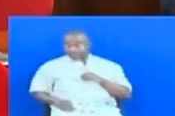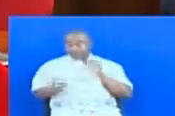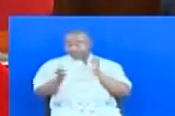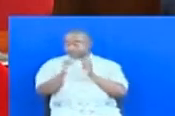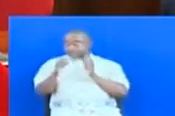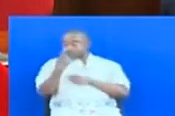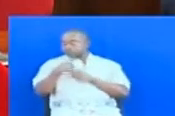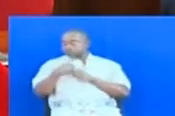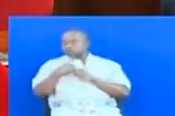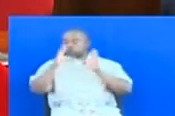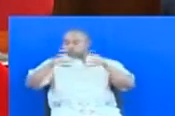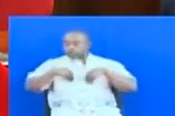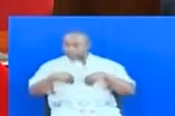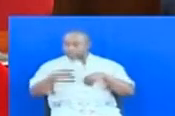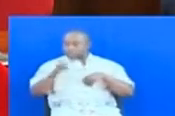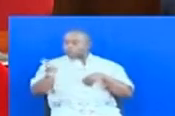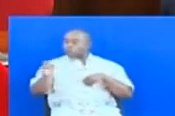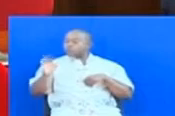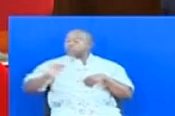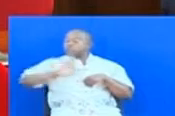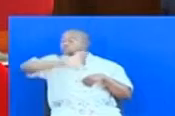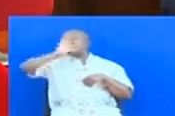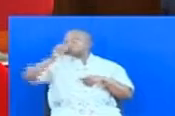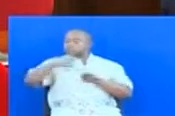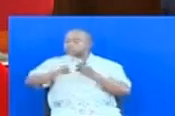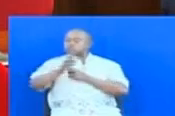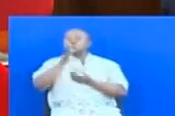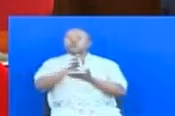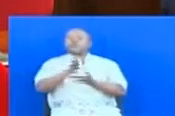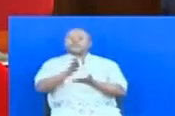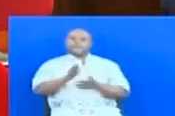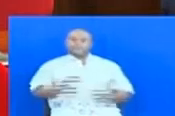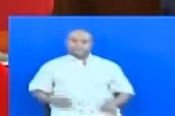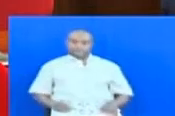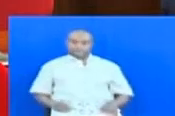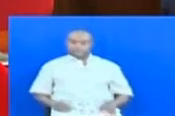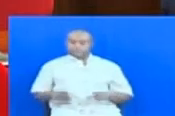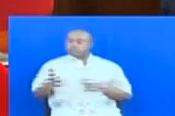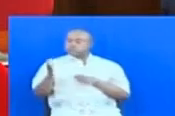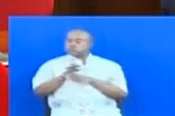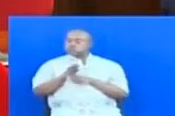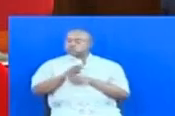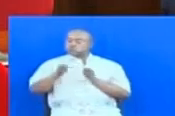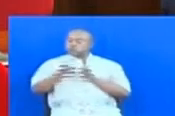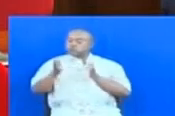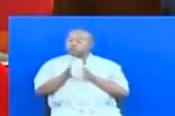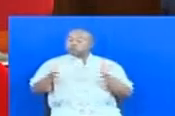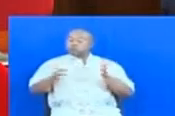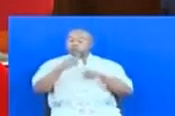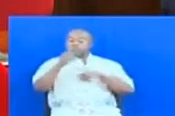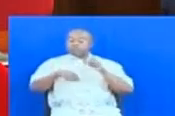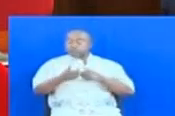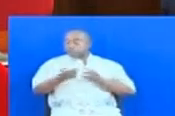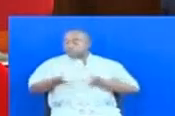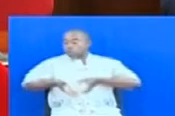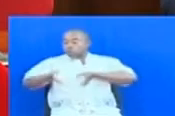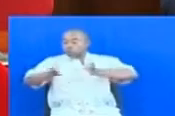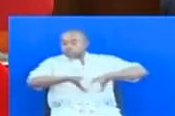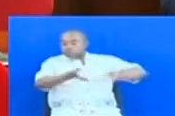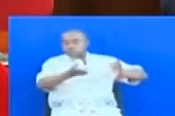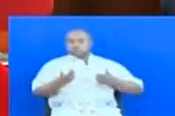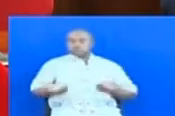hoja zote hizi zina ukweli ndani yake. Kuhusu gharama kubwa ya miradi ya umwagiliaji, kwanza ni